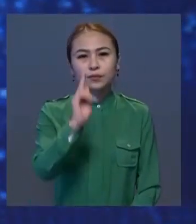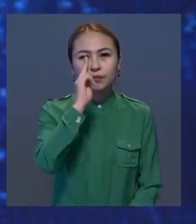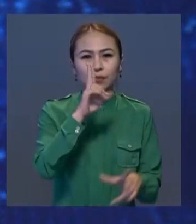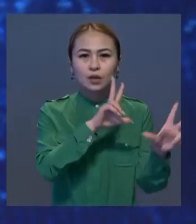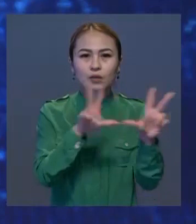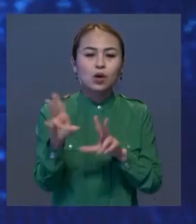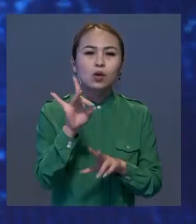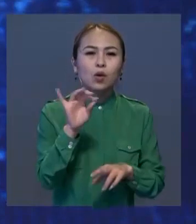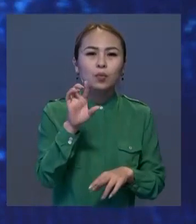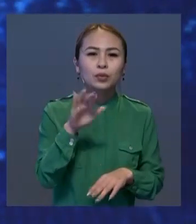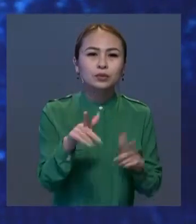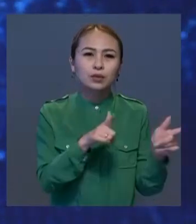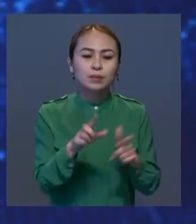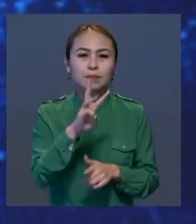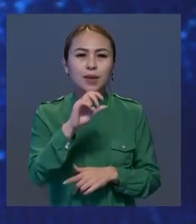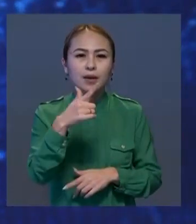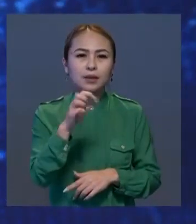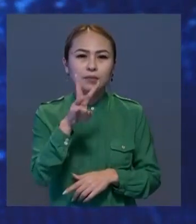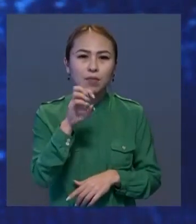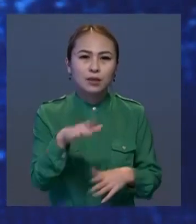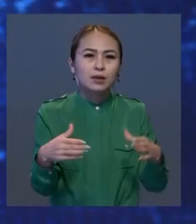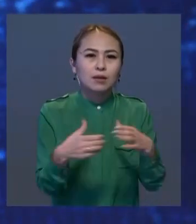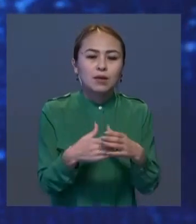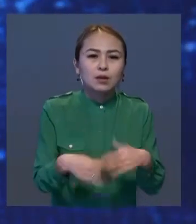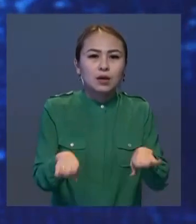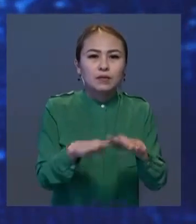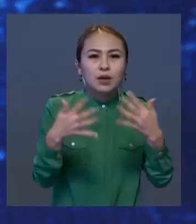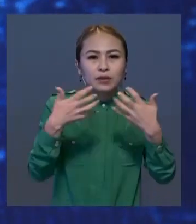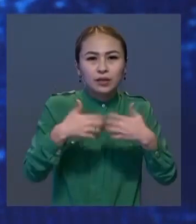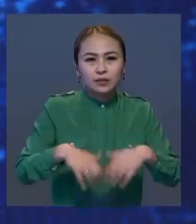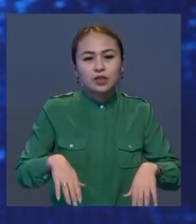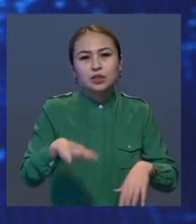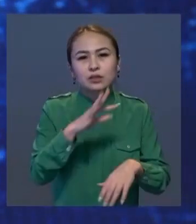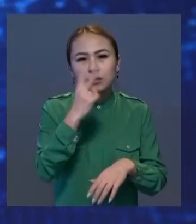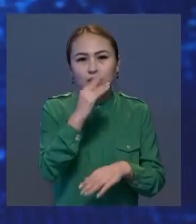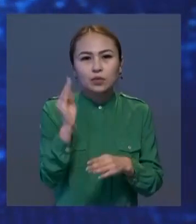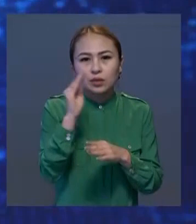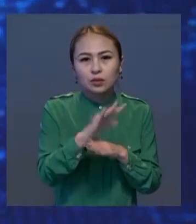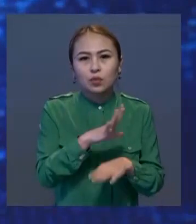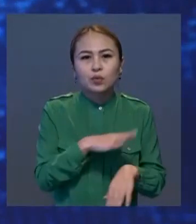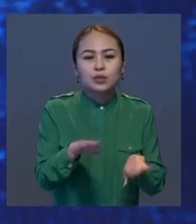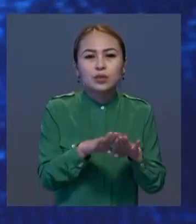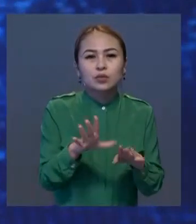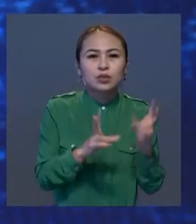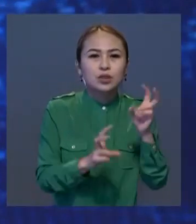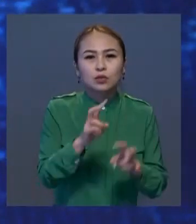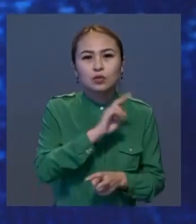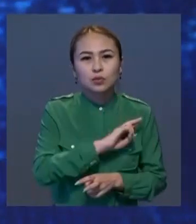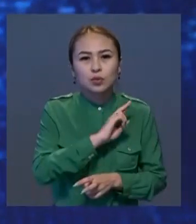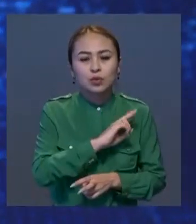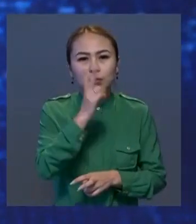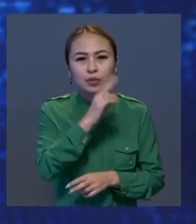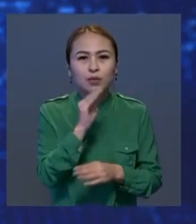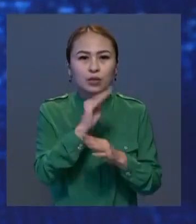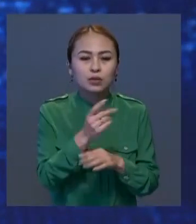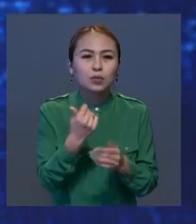Шымкентте жиһаздарды роботтар дайындайды. Мегасмарт компаниясы дәл осындай автоматты конвейер желісін іске қосқан еді. Осыдан соң зауыт жұмыс